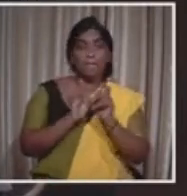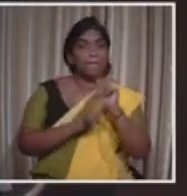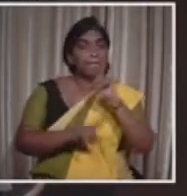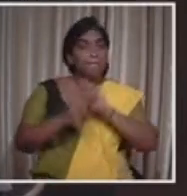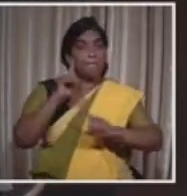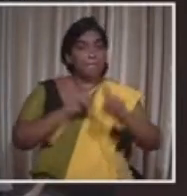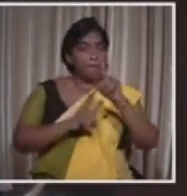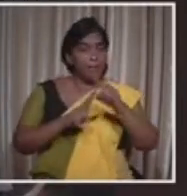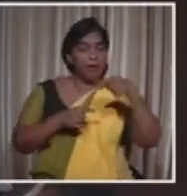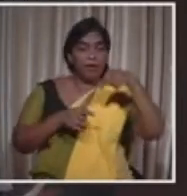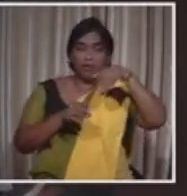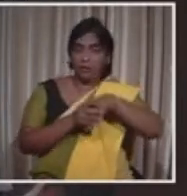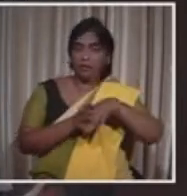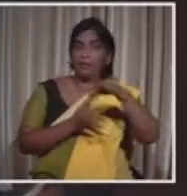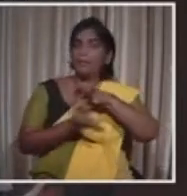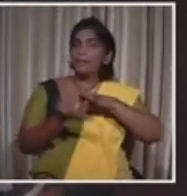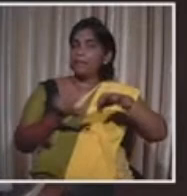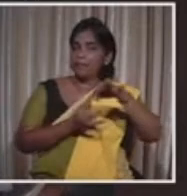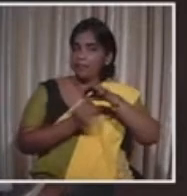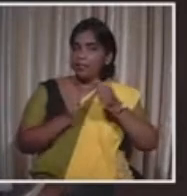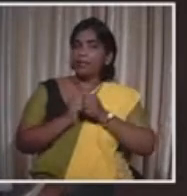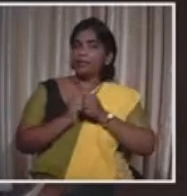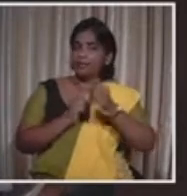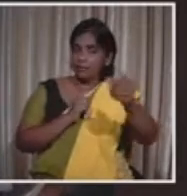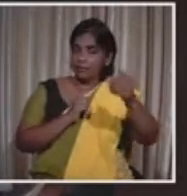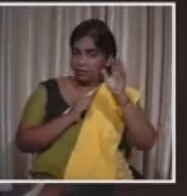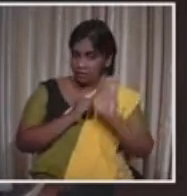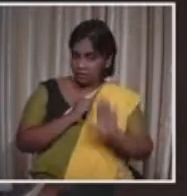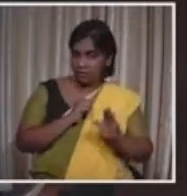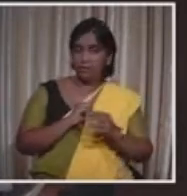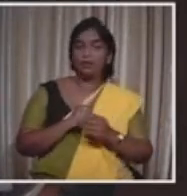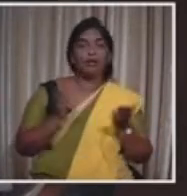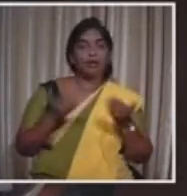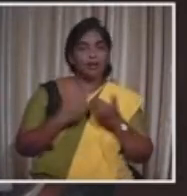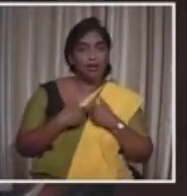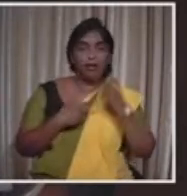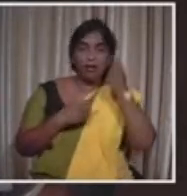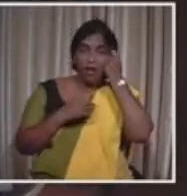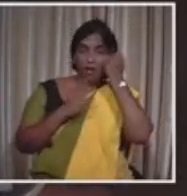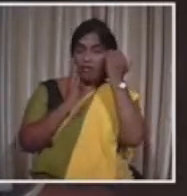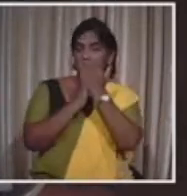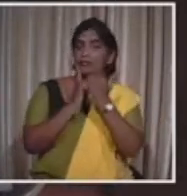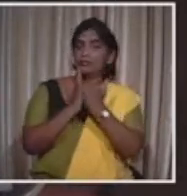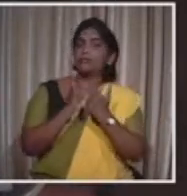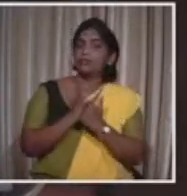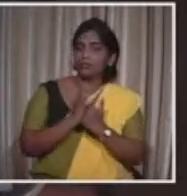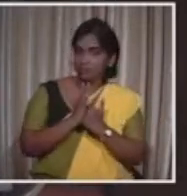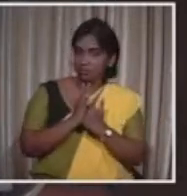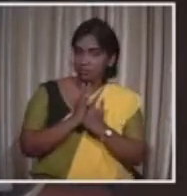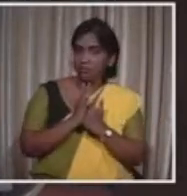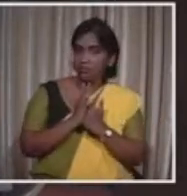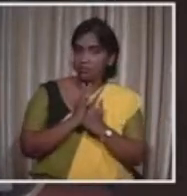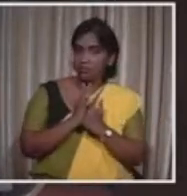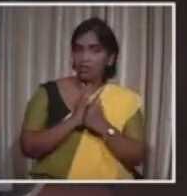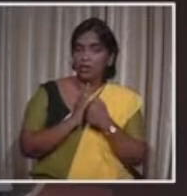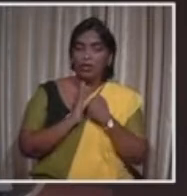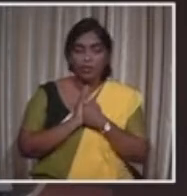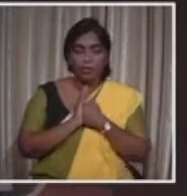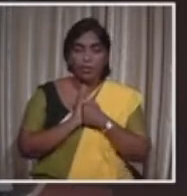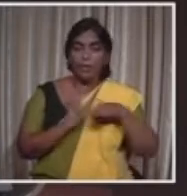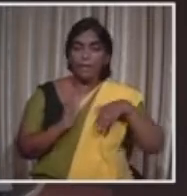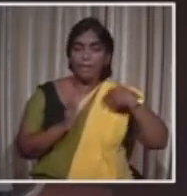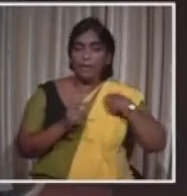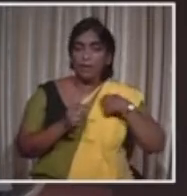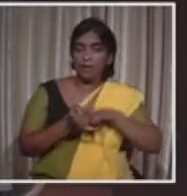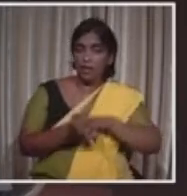පාර්ලිමේන්තු ප්‍රජාතන්ත්‍රවාදී ක්‍රමවේදයකට ප්‍රවේශ වෙන අපේ යෝජනාව අපේ ගරු මහලේකම්